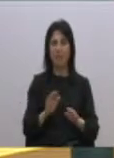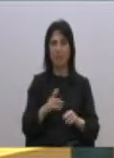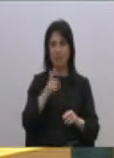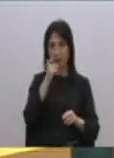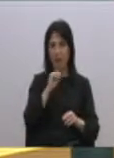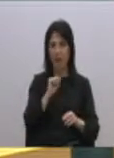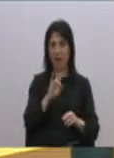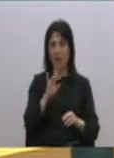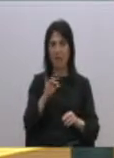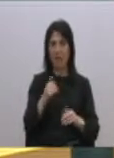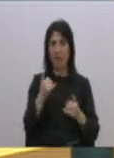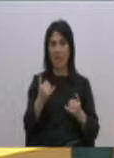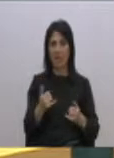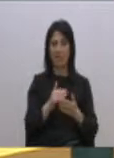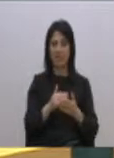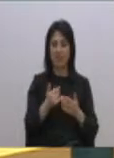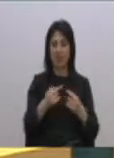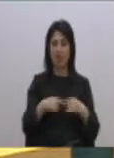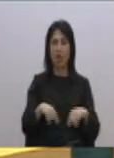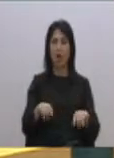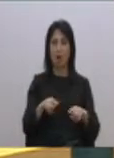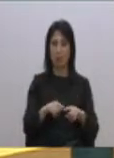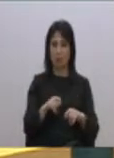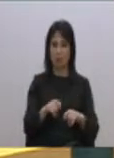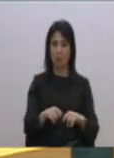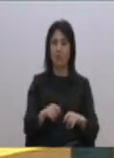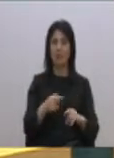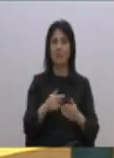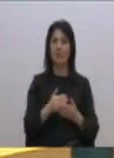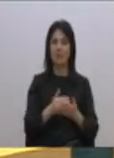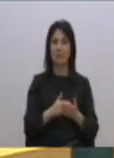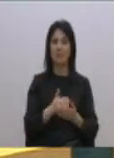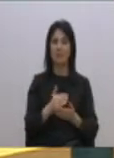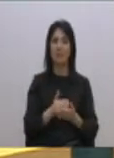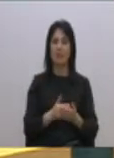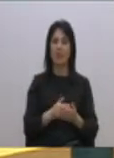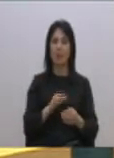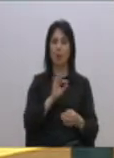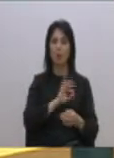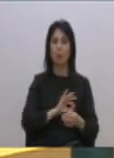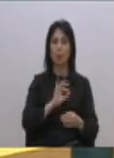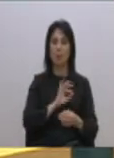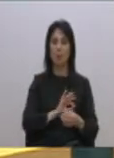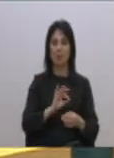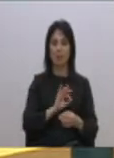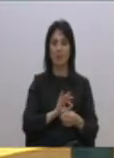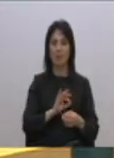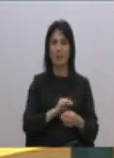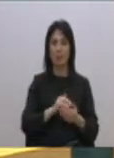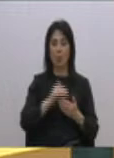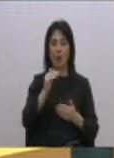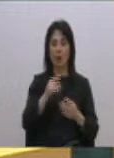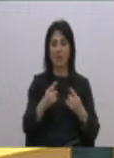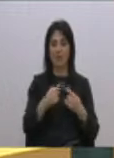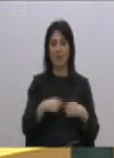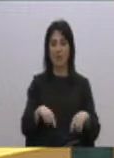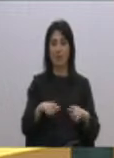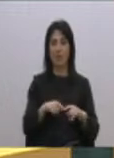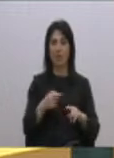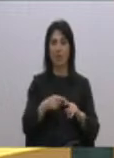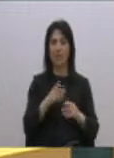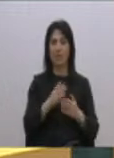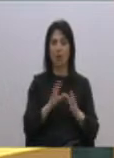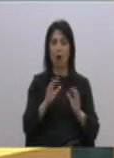ბატონმა ანდრიმ ეს ახლა ისიახსნა კომიტეტს, რომ რა ვქნათო, იუსტიციის უმაღლესი საბჭო ეს